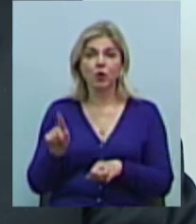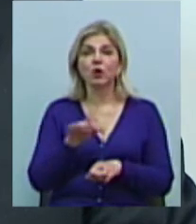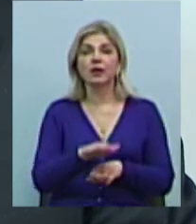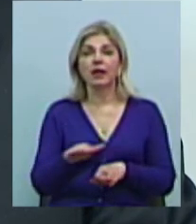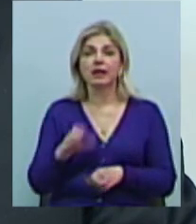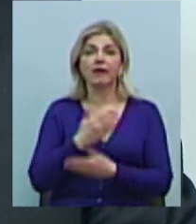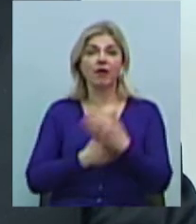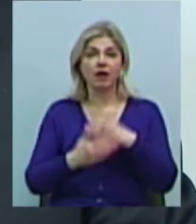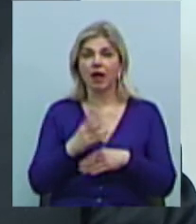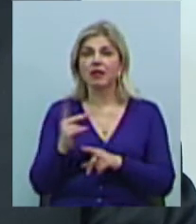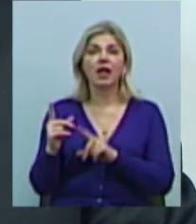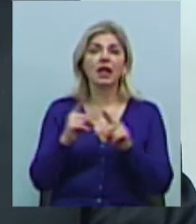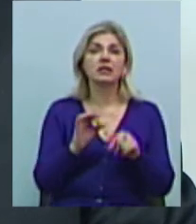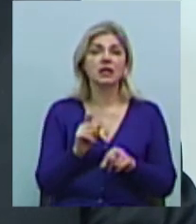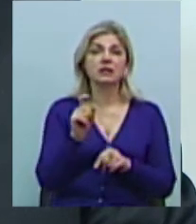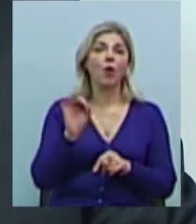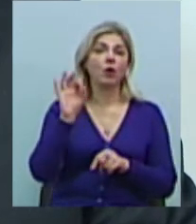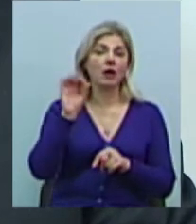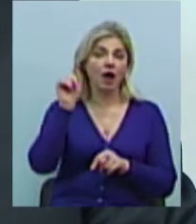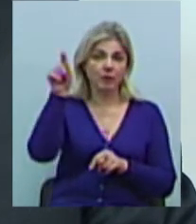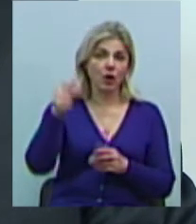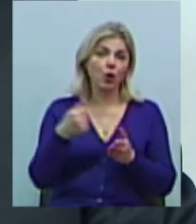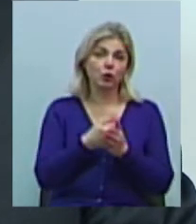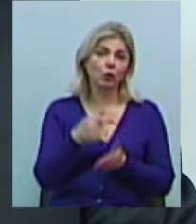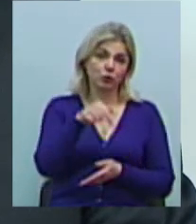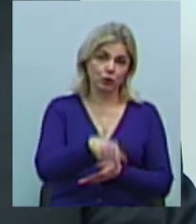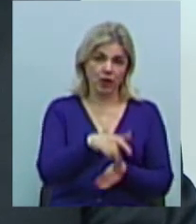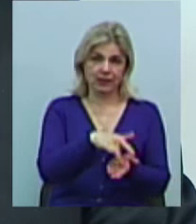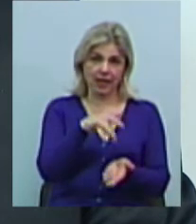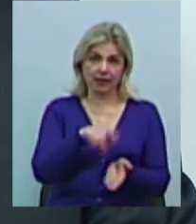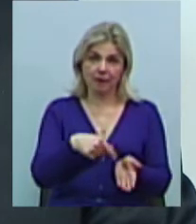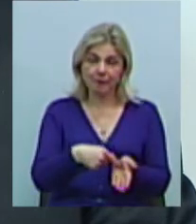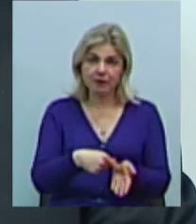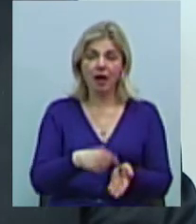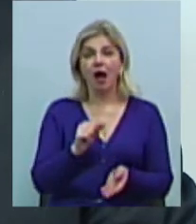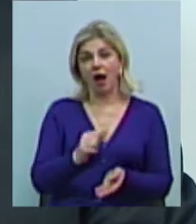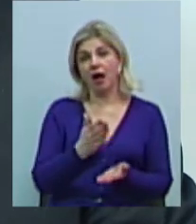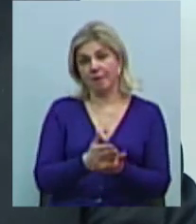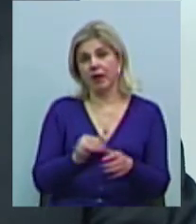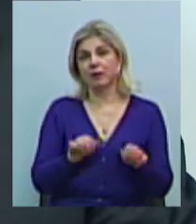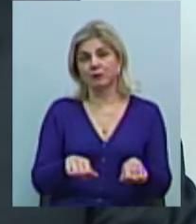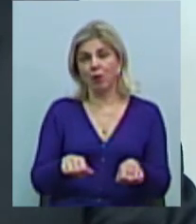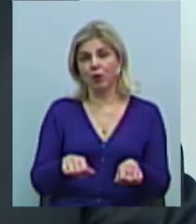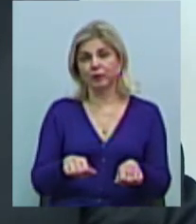інвалідністю не їздили з Корабельного району до нас, в центр міста, а вони мають змогу